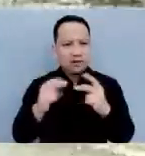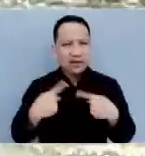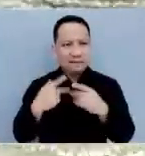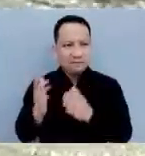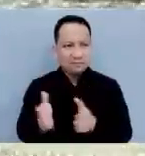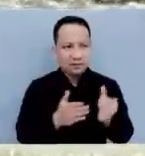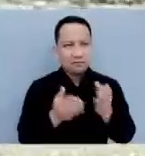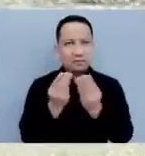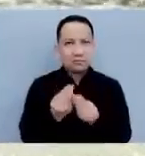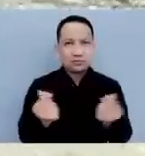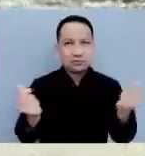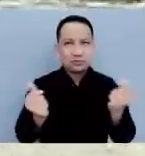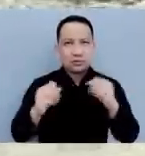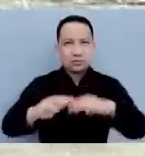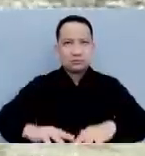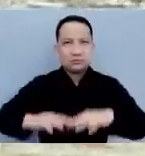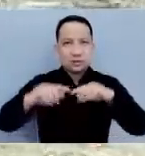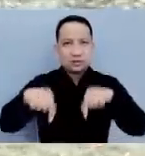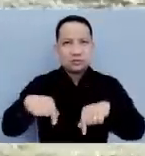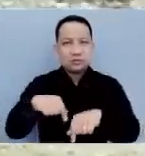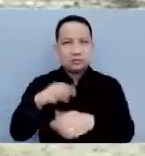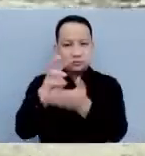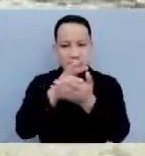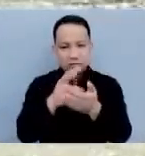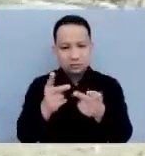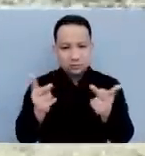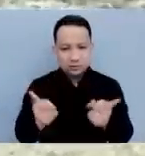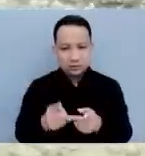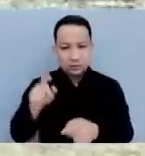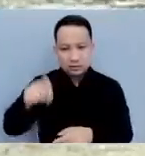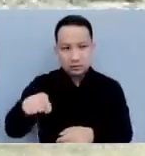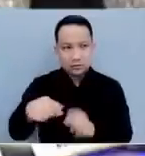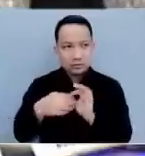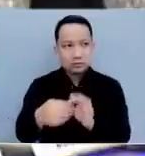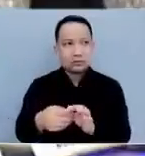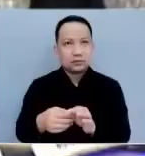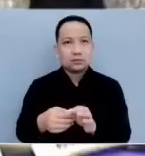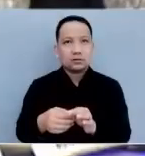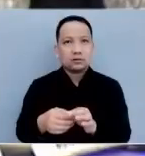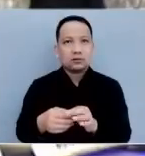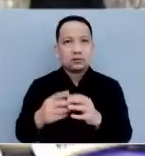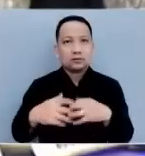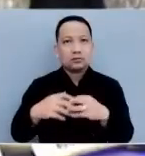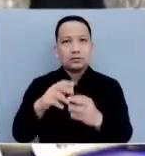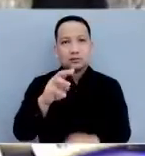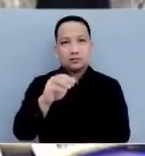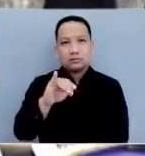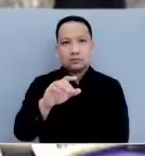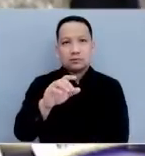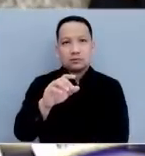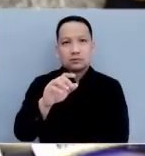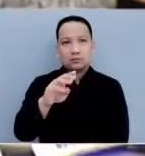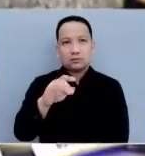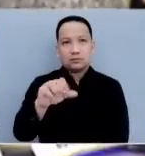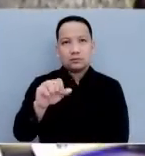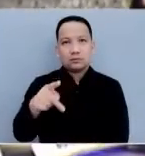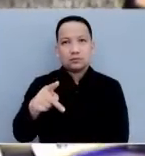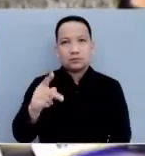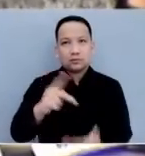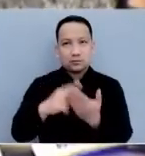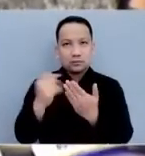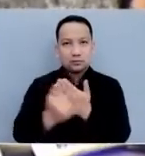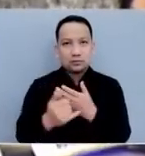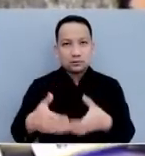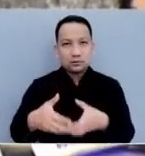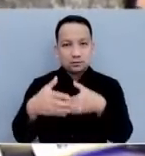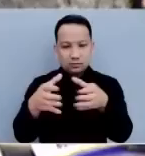kanilang lalawigan. Ito po isa sa mga kailangan natin. The implementation of the Bayabas Dam Project. This project is seen as